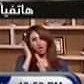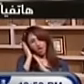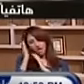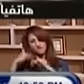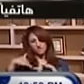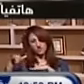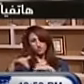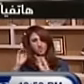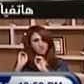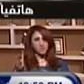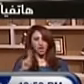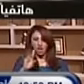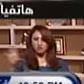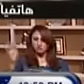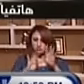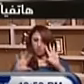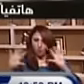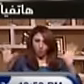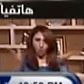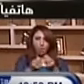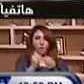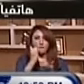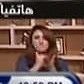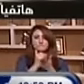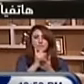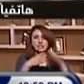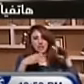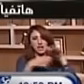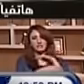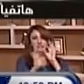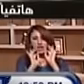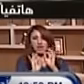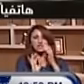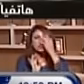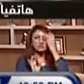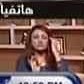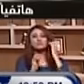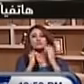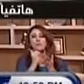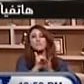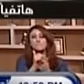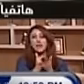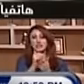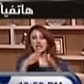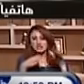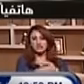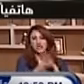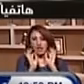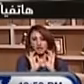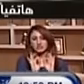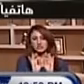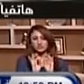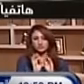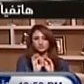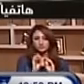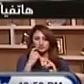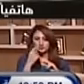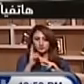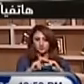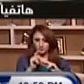الله يا فندم، ان شاء الله باذن الله. فانا بشكرك، انا بشكرك على هذه يعني هذا الانجاز. وخليني اسالك برضه بالمناسبه، انا